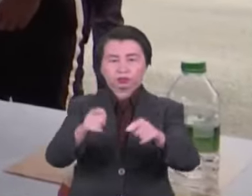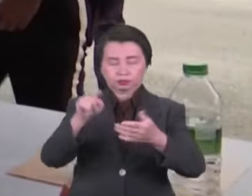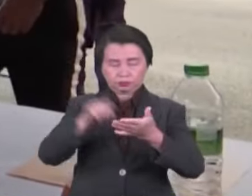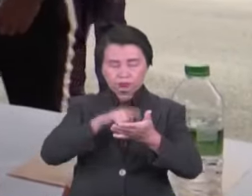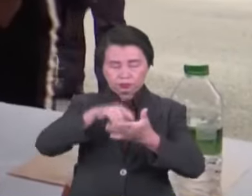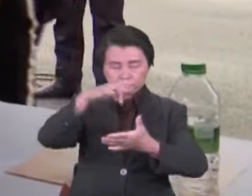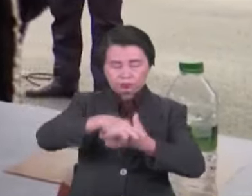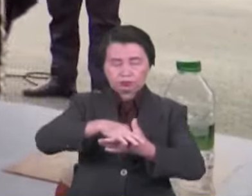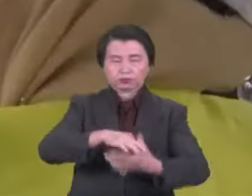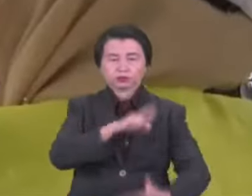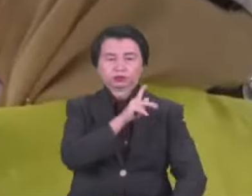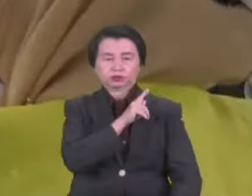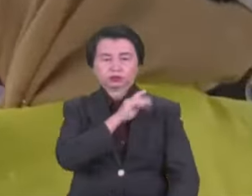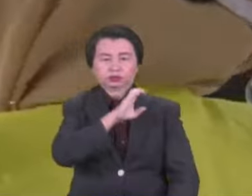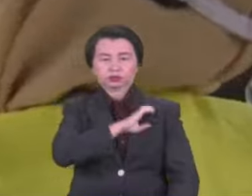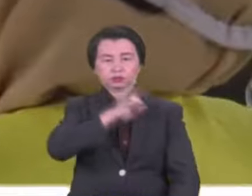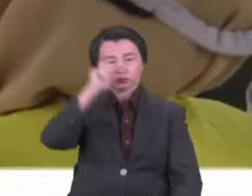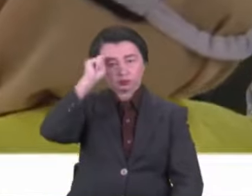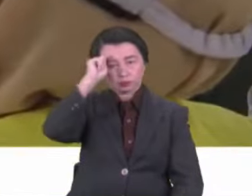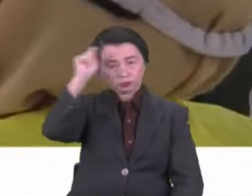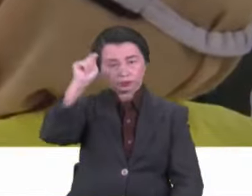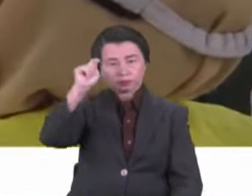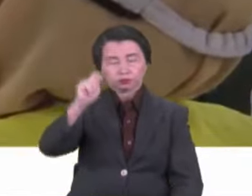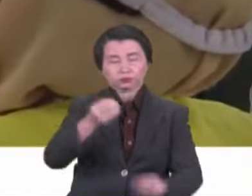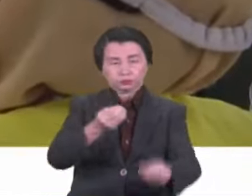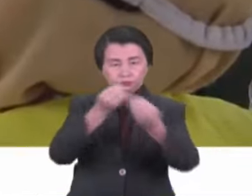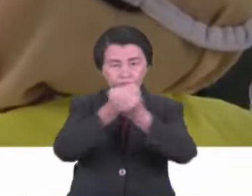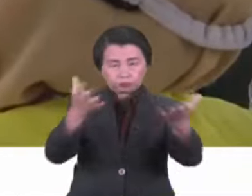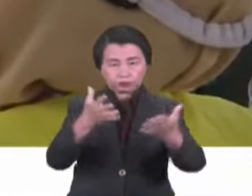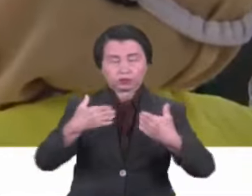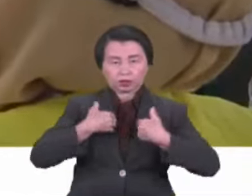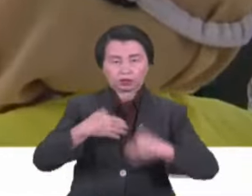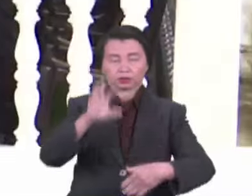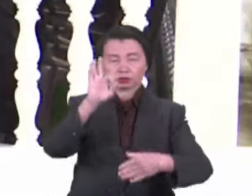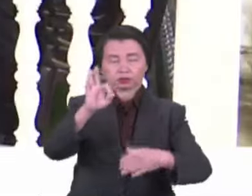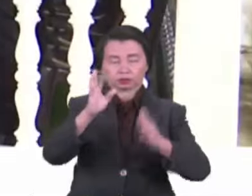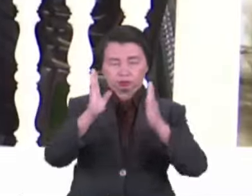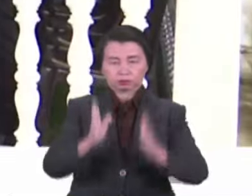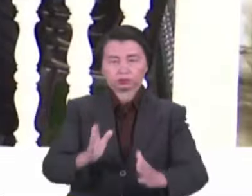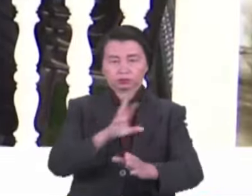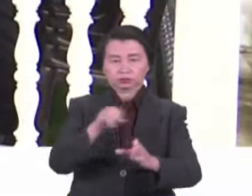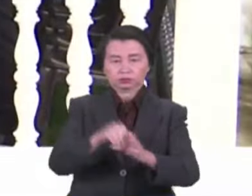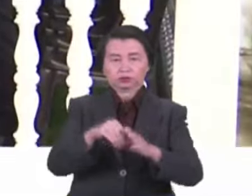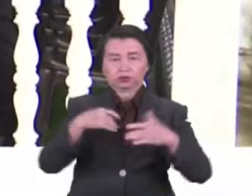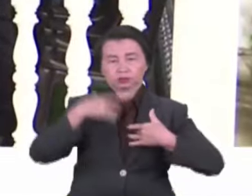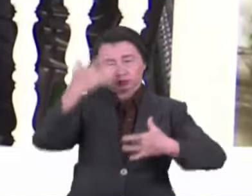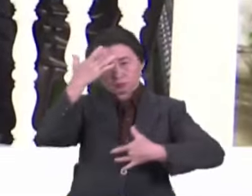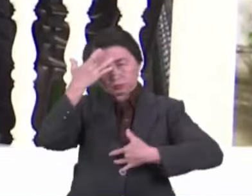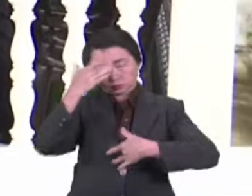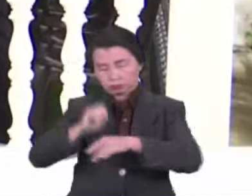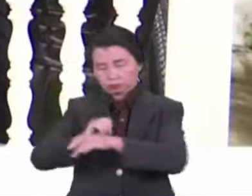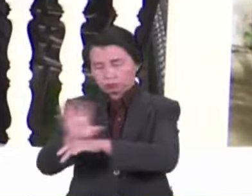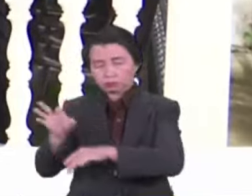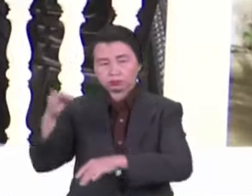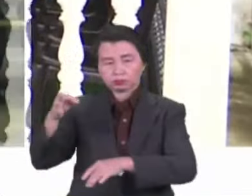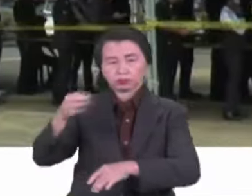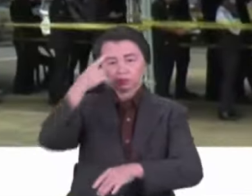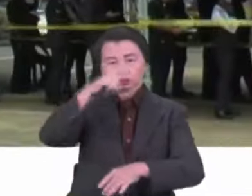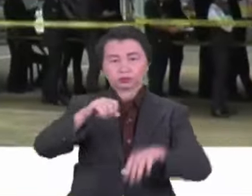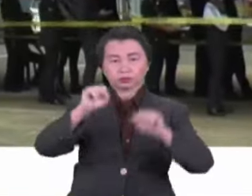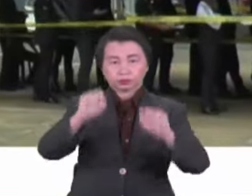tanggungjawab. Ketua Polis Terengganu, Dato' Rohaimi Mat Isa memaklumkan terdapat 9 pengundi melibatkan anggotanya dijangkiti COVID-19.